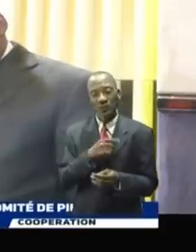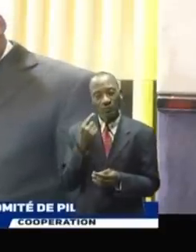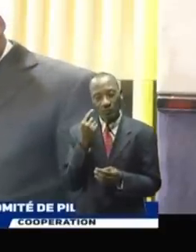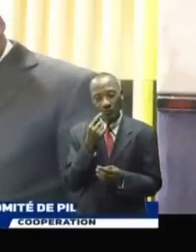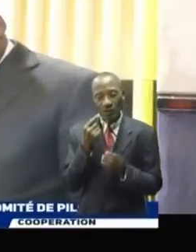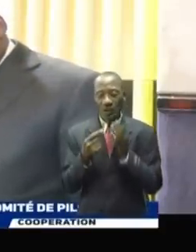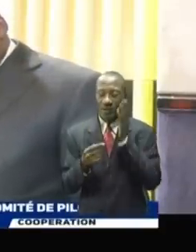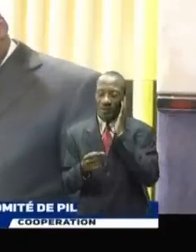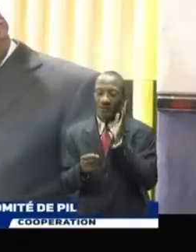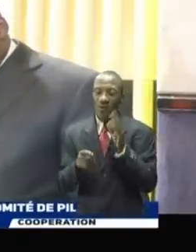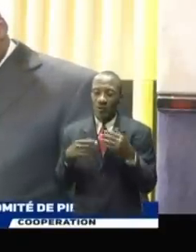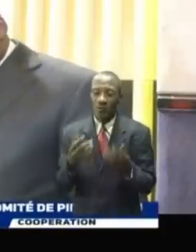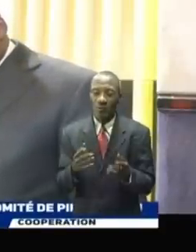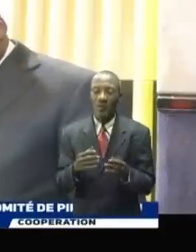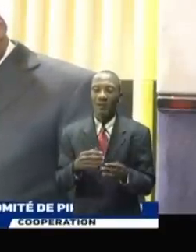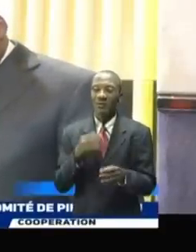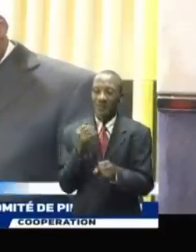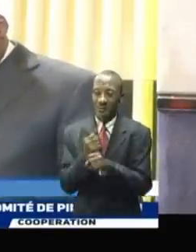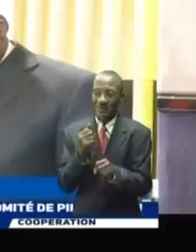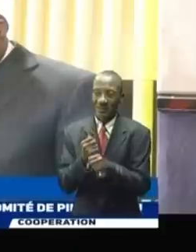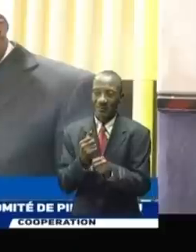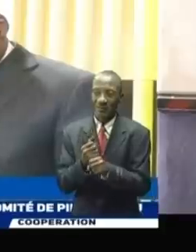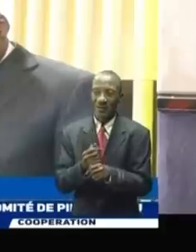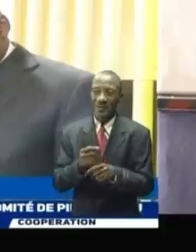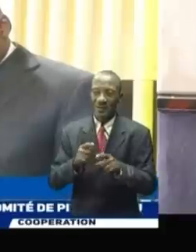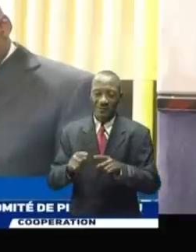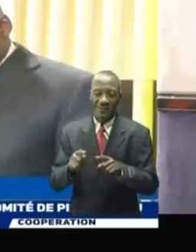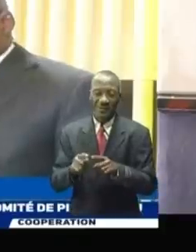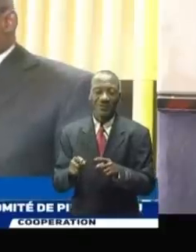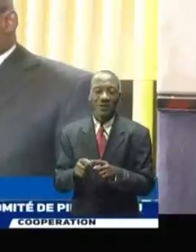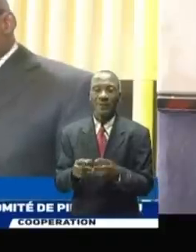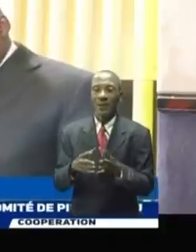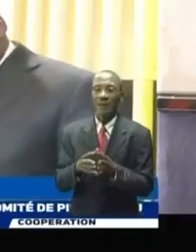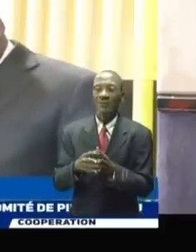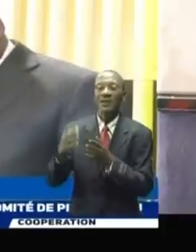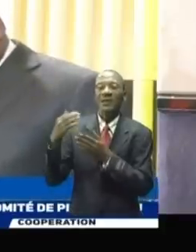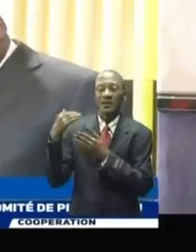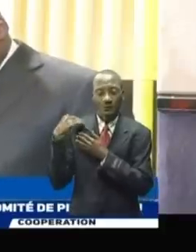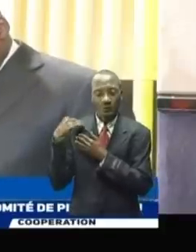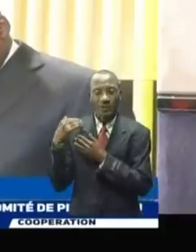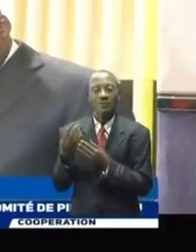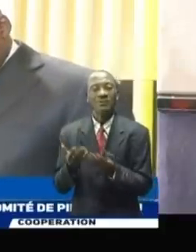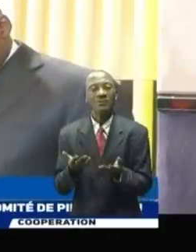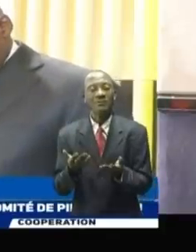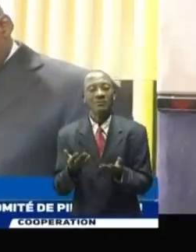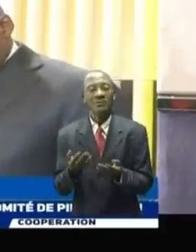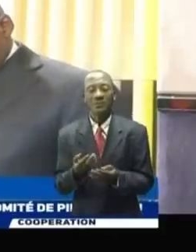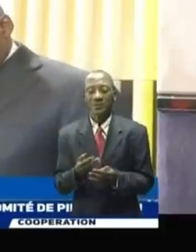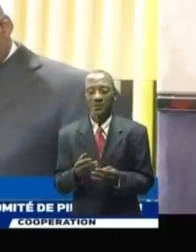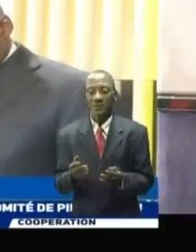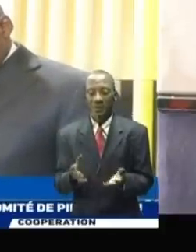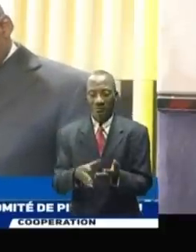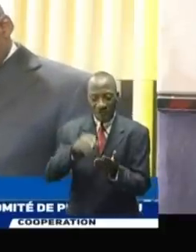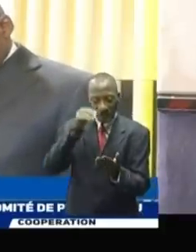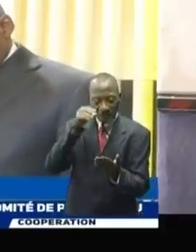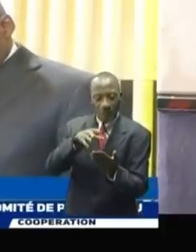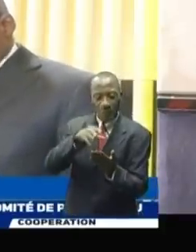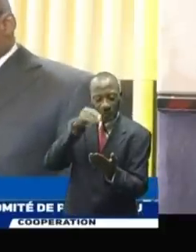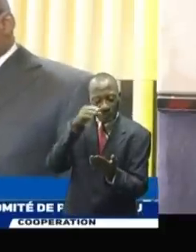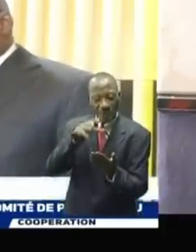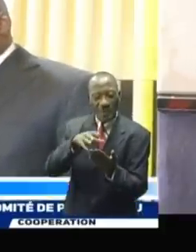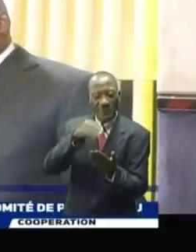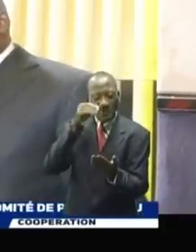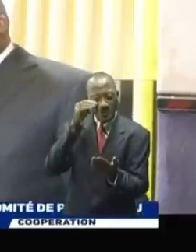Afritech Centre a permis aux pays membres de bénéficier de l'assistance technique, du renforcement des capacités et de la formation